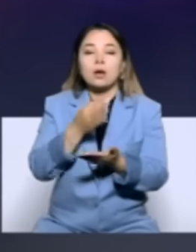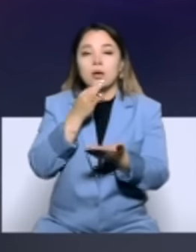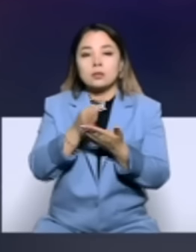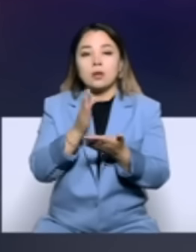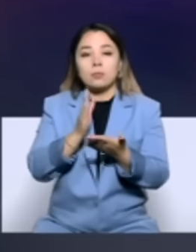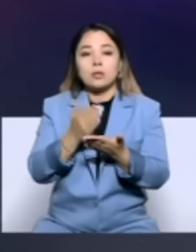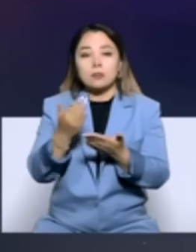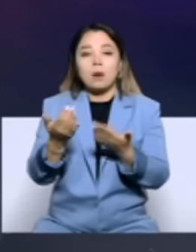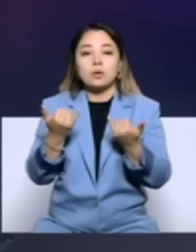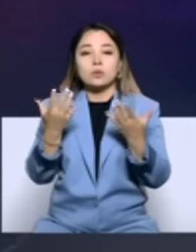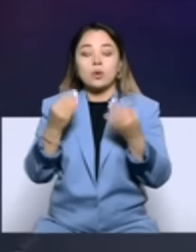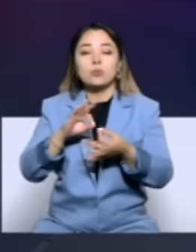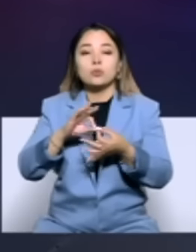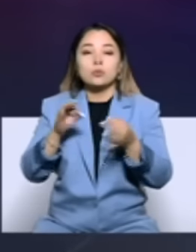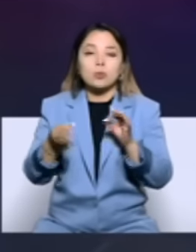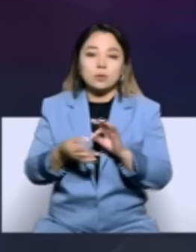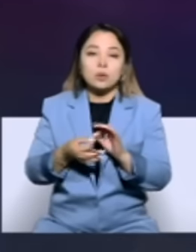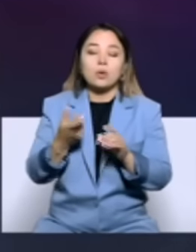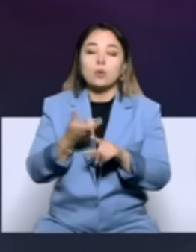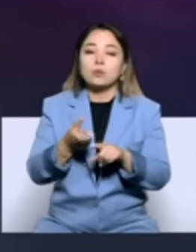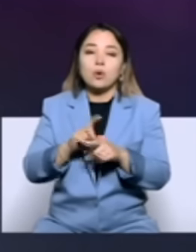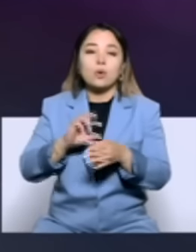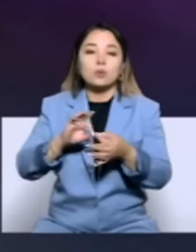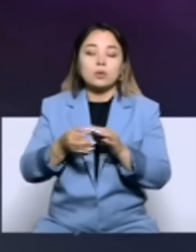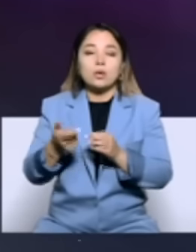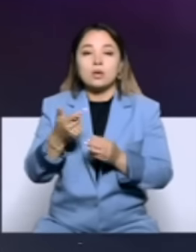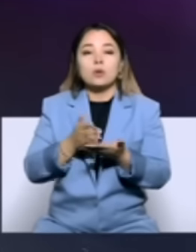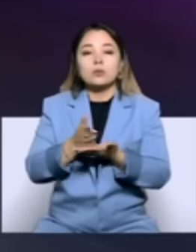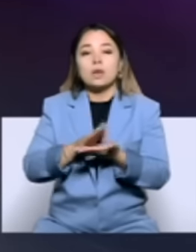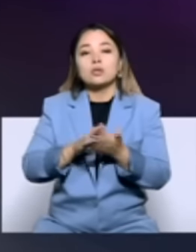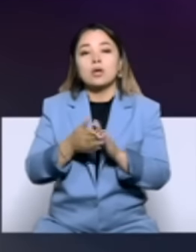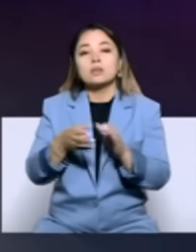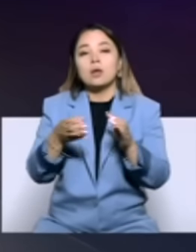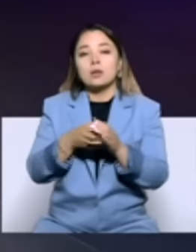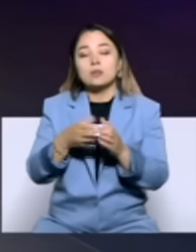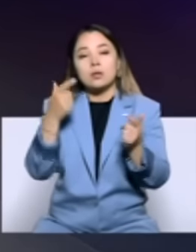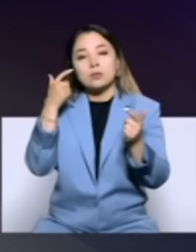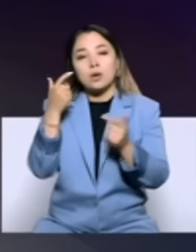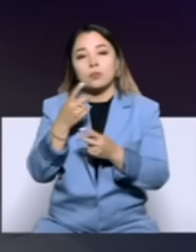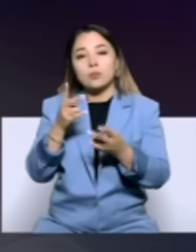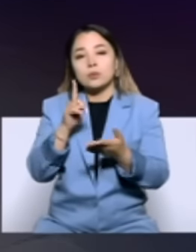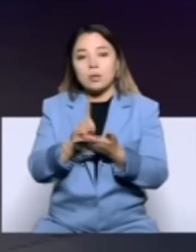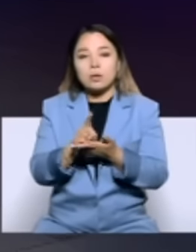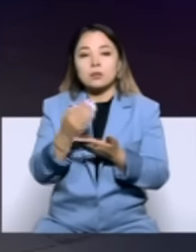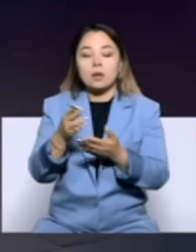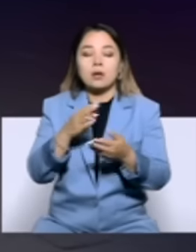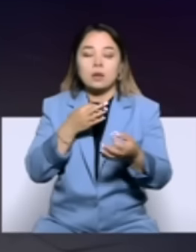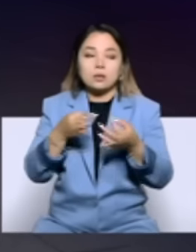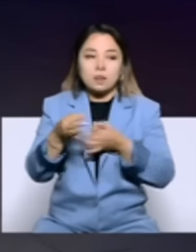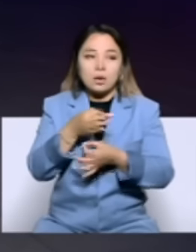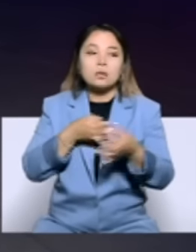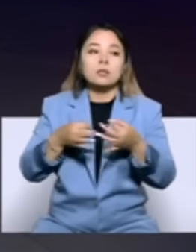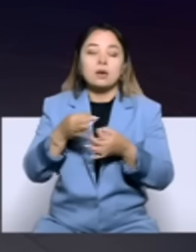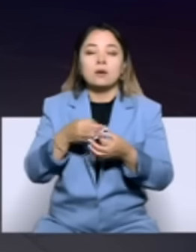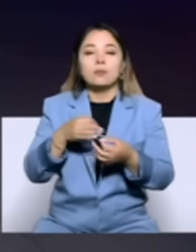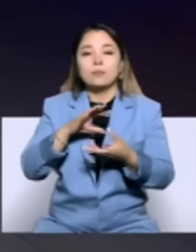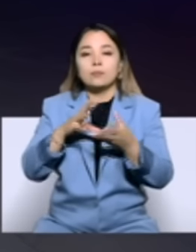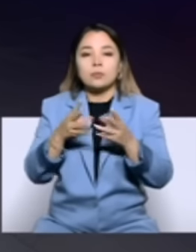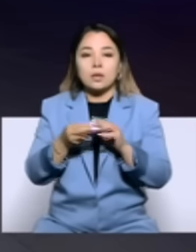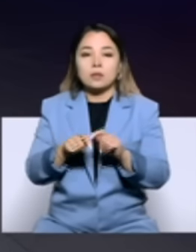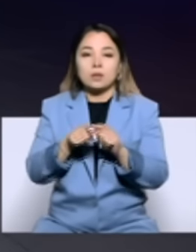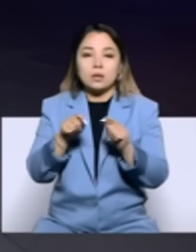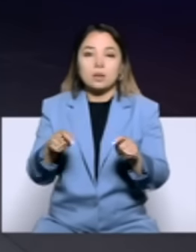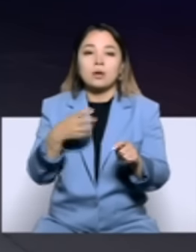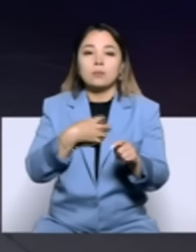тоқталды. Қазіргі күрделі, өте күрделі геосаяси жағдайда сауатты болудың, таразылай алудың, анализ